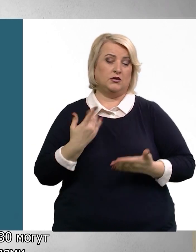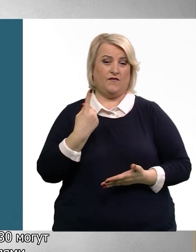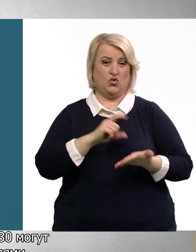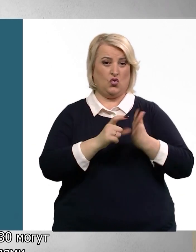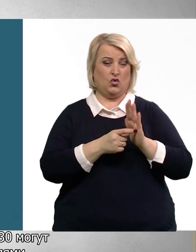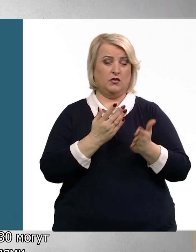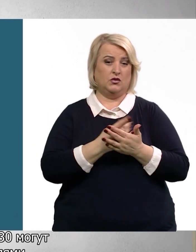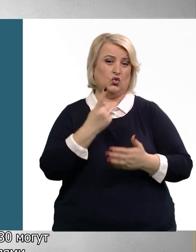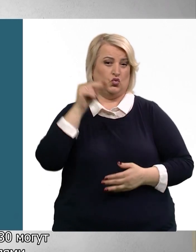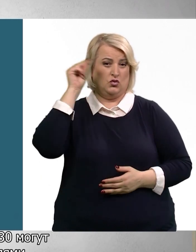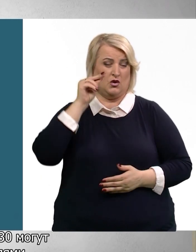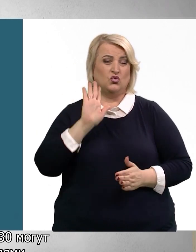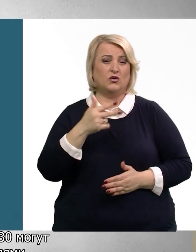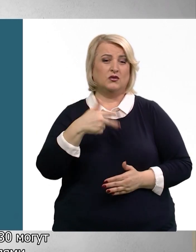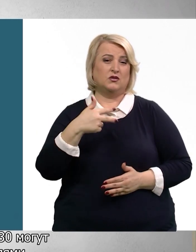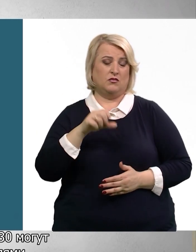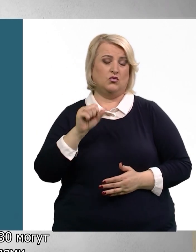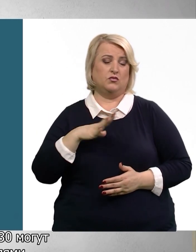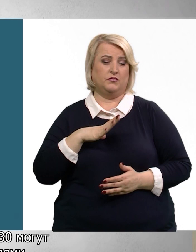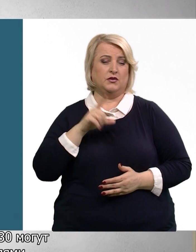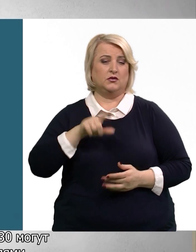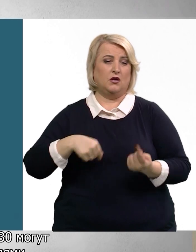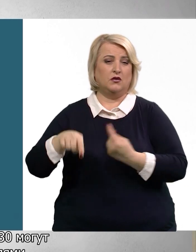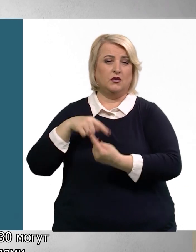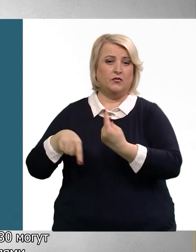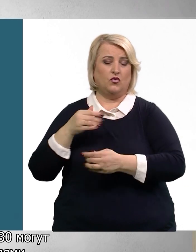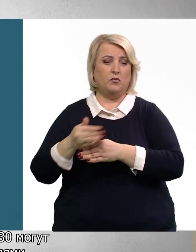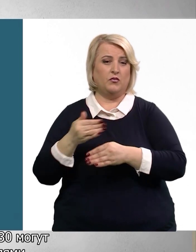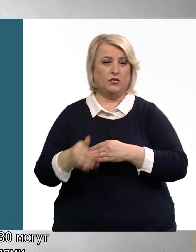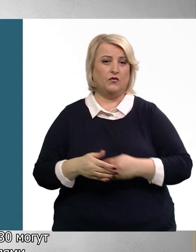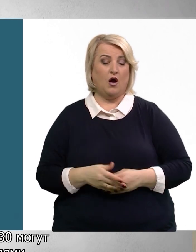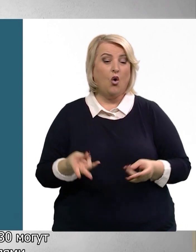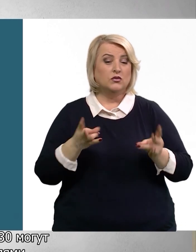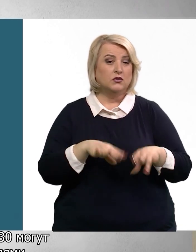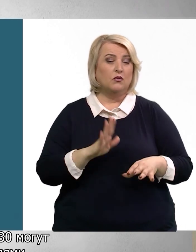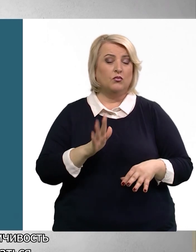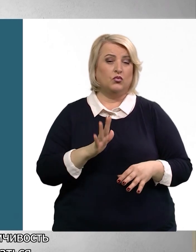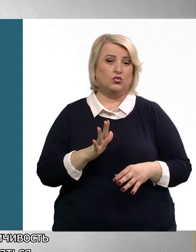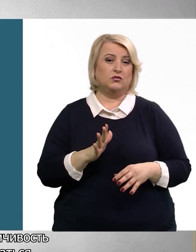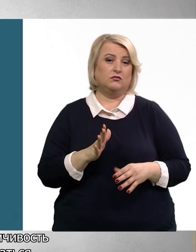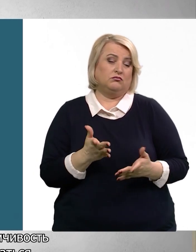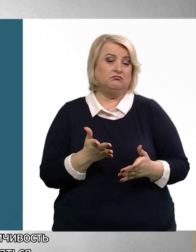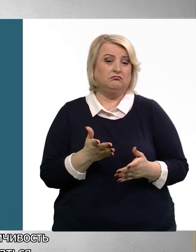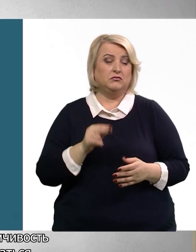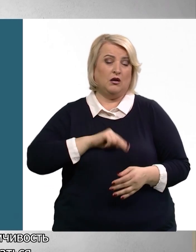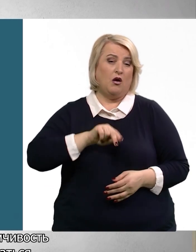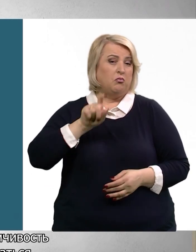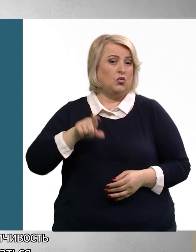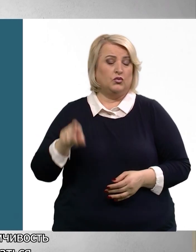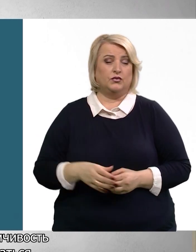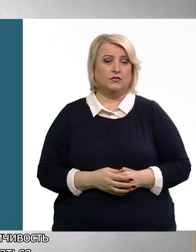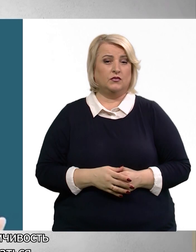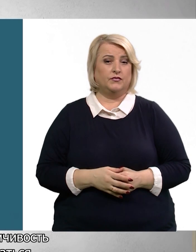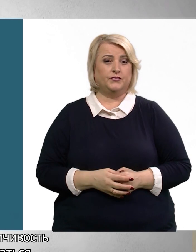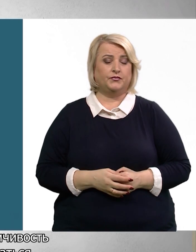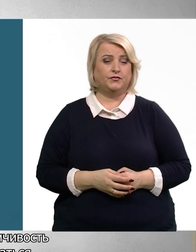clasă avem 100 de elevi, doar 30 poate devin antreprenori mai târziu. Dar restul vor fi intraprenori